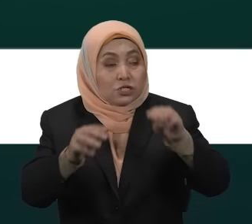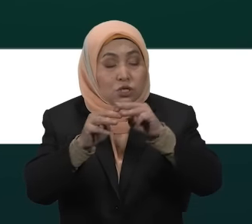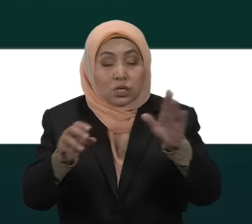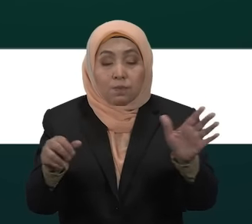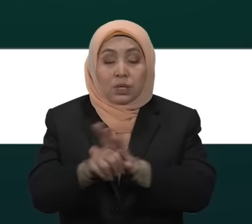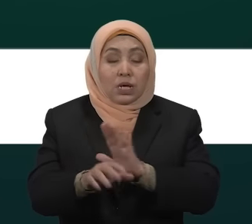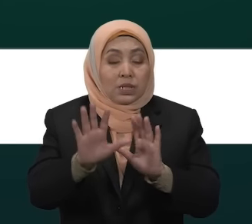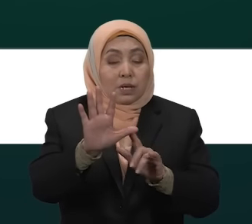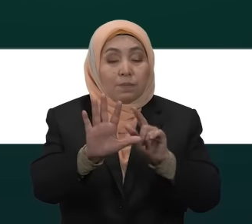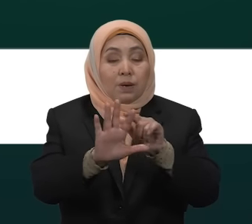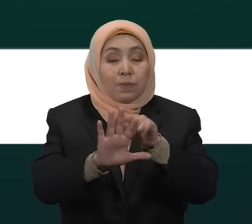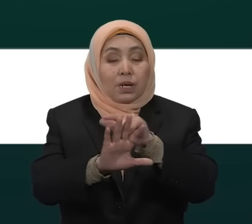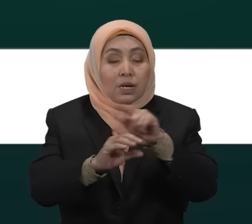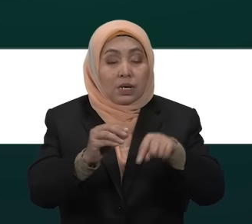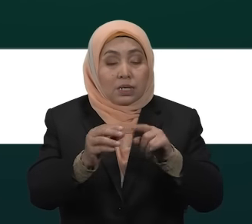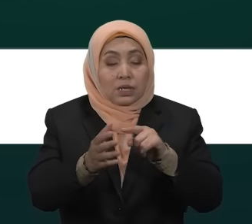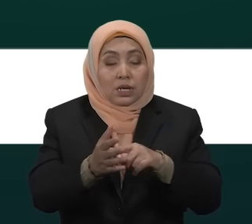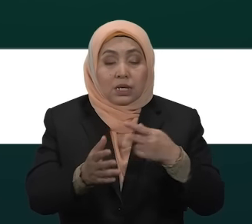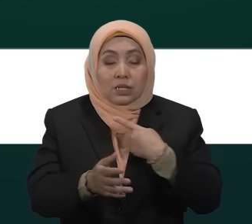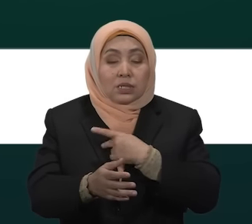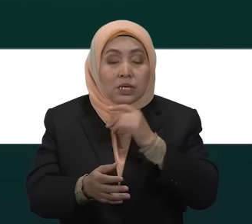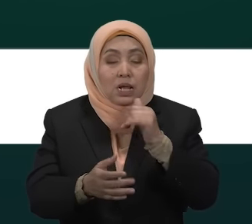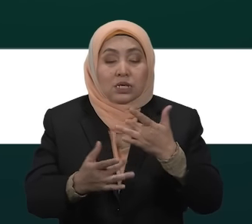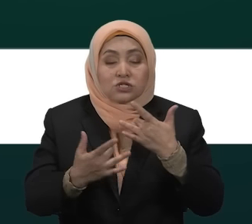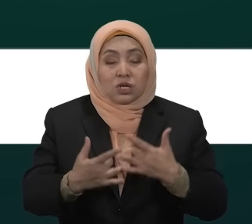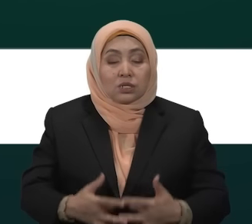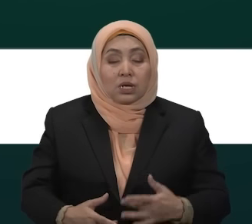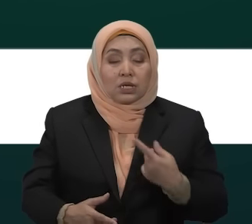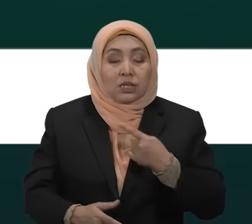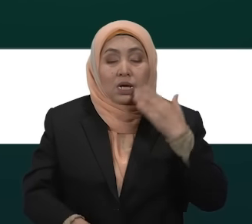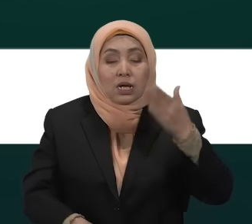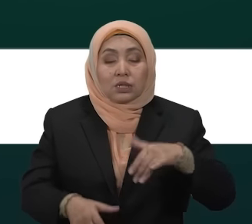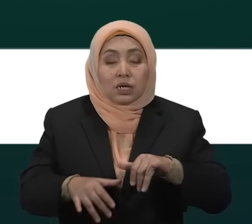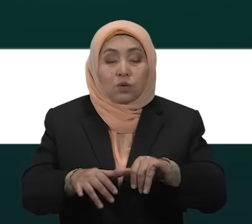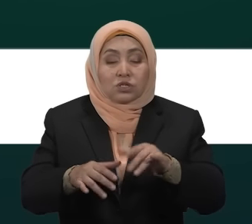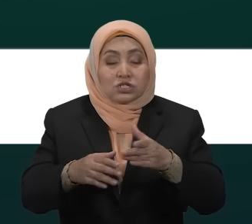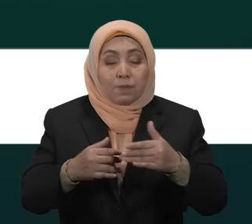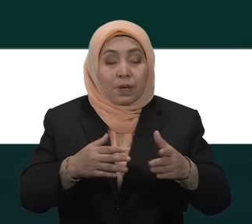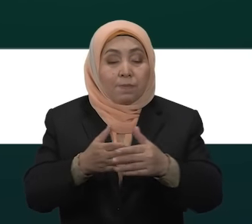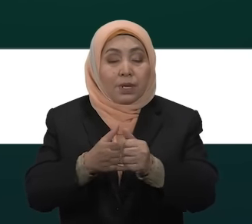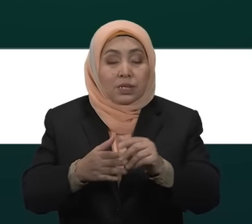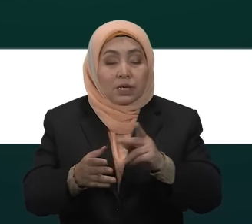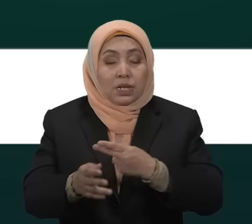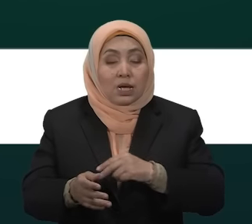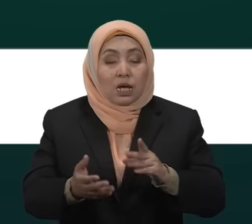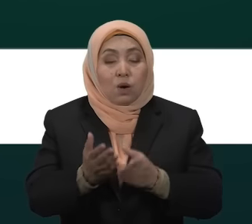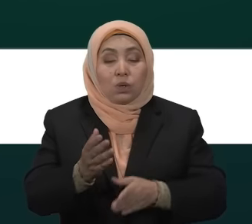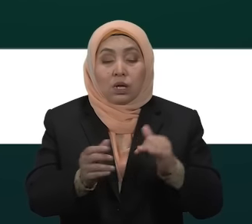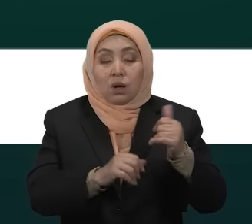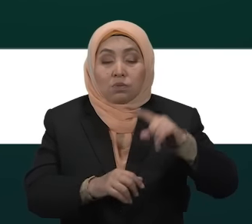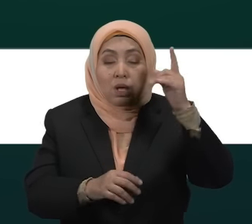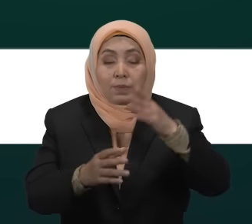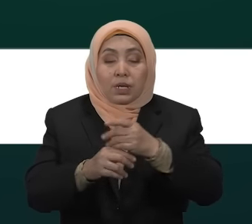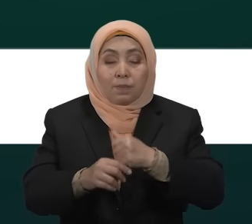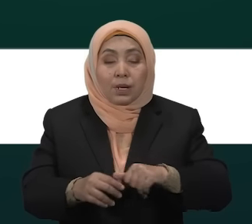dipenuhi dengan lima perkara ini tadi, maka kita tidak akan kecewa. Kita akan terus dipimpin hidayah oleh Allah Subhanahu Wa Taala,